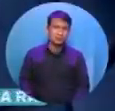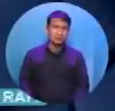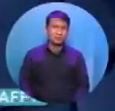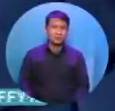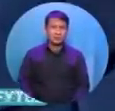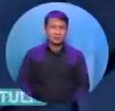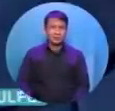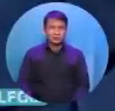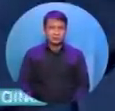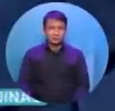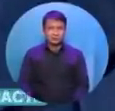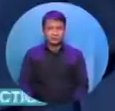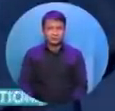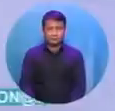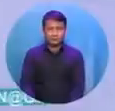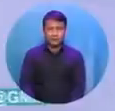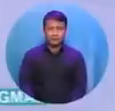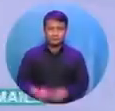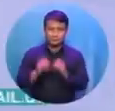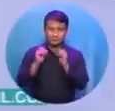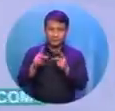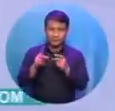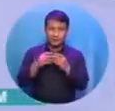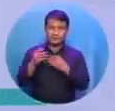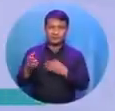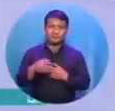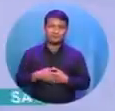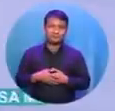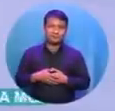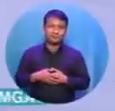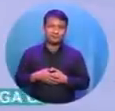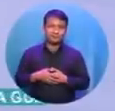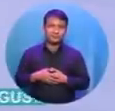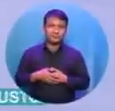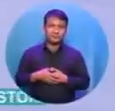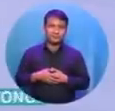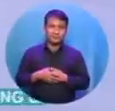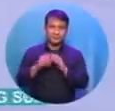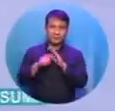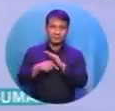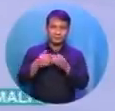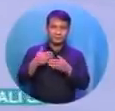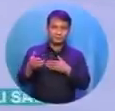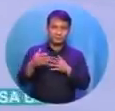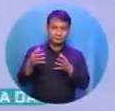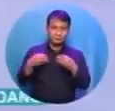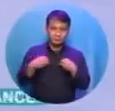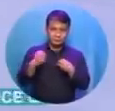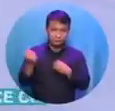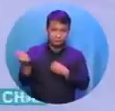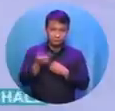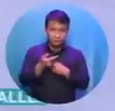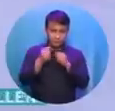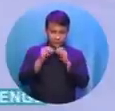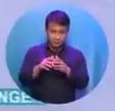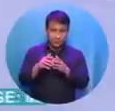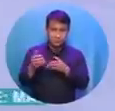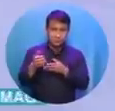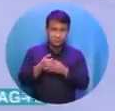Vitasync. Ayun. Sige, ma'am. Okay, sir. Ngayong araw na ito, matatanggap niyo po lahat ng biyaya. Of course, yung